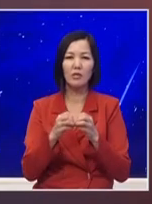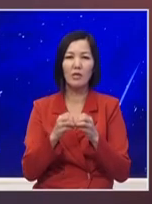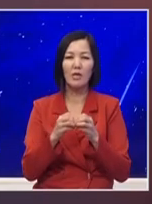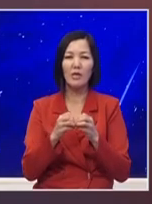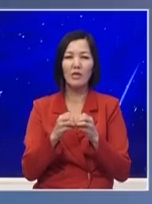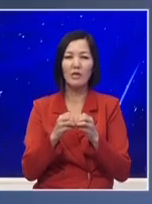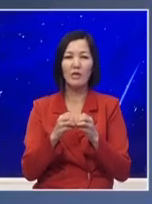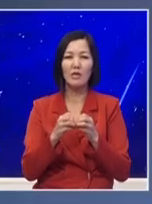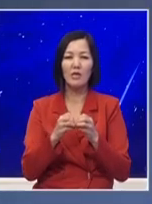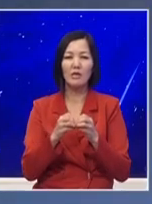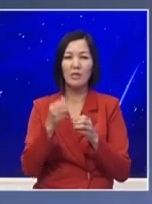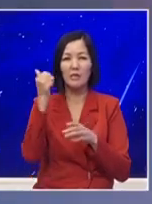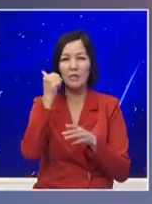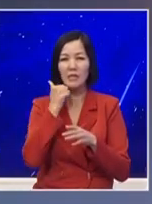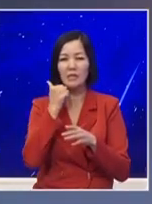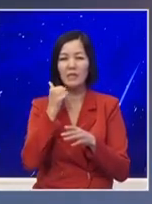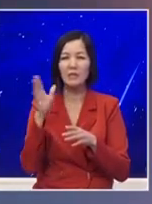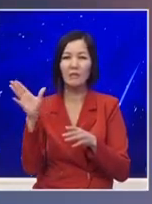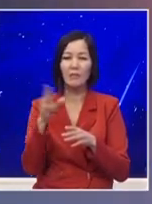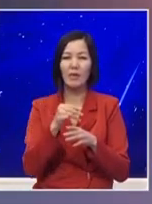сымдарының жарамды күйде ұстауын сұрайды.